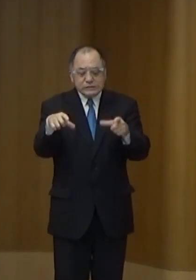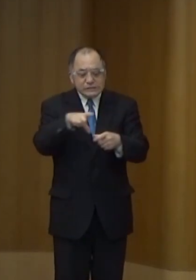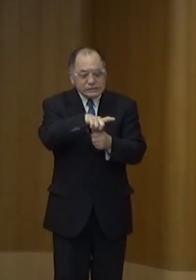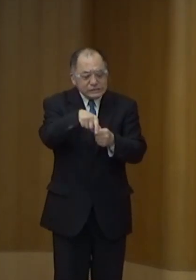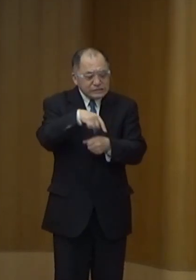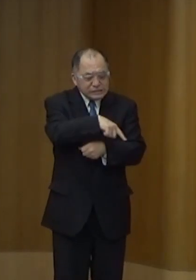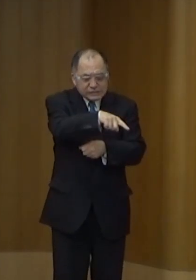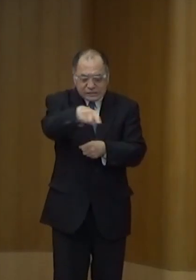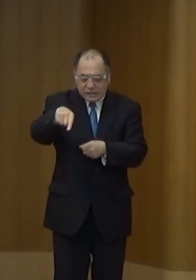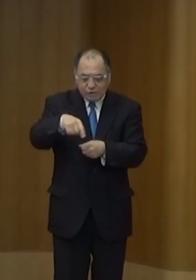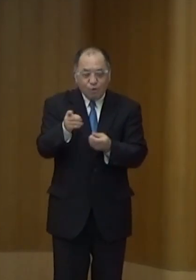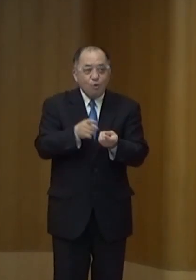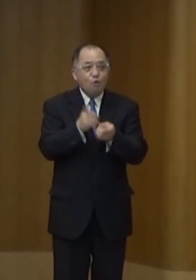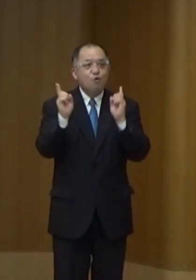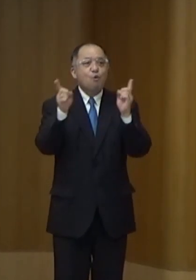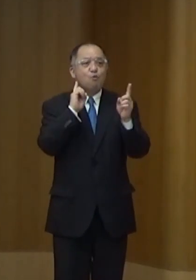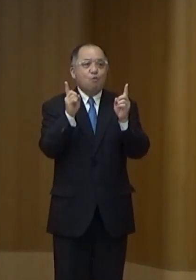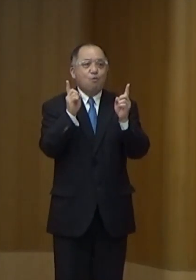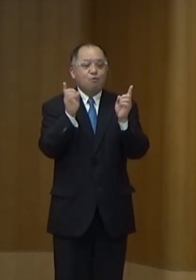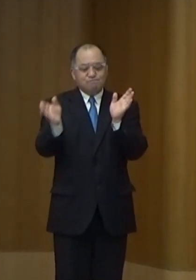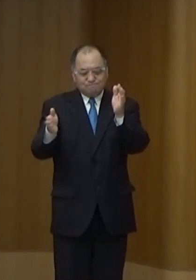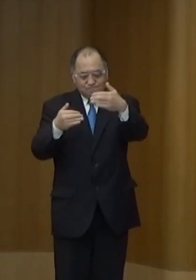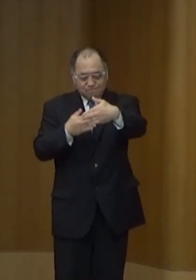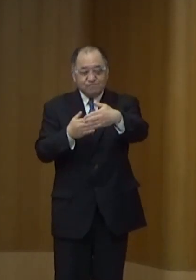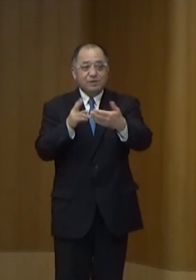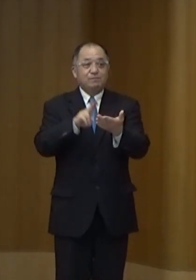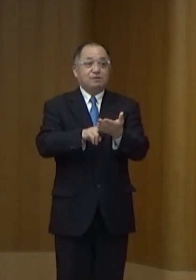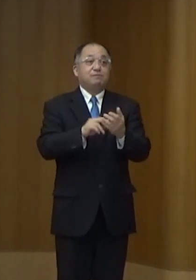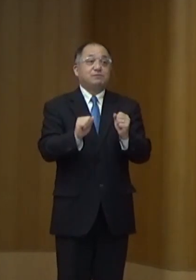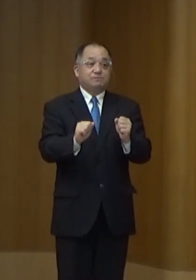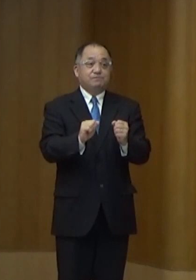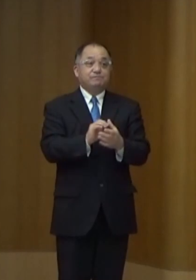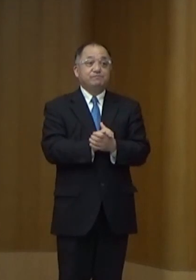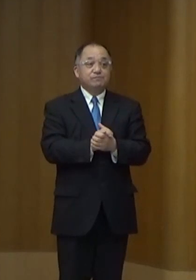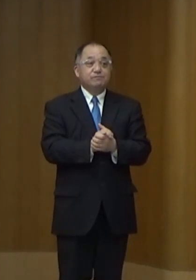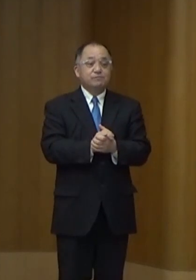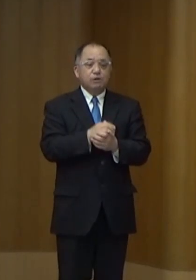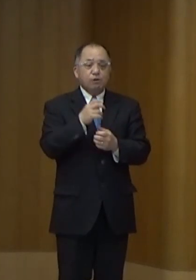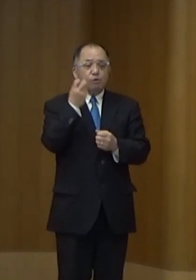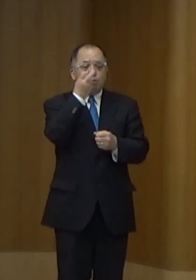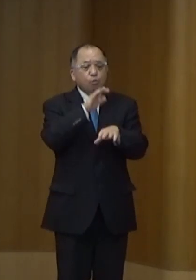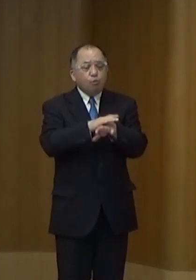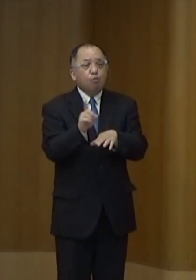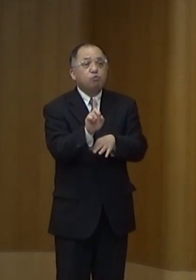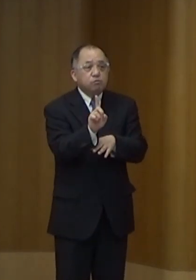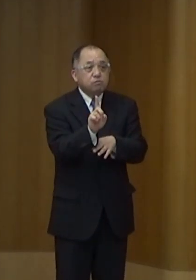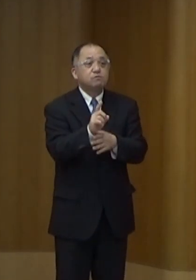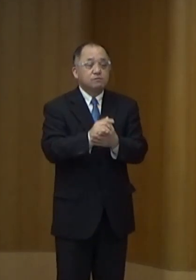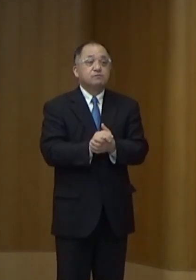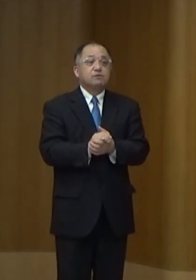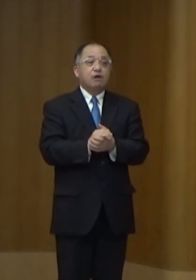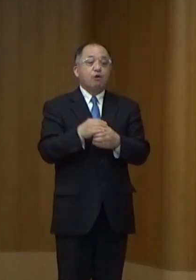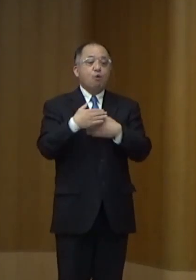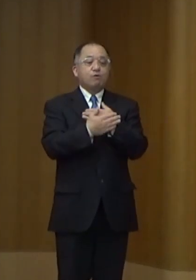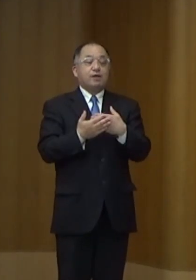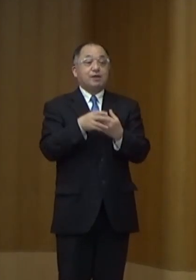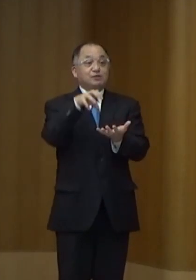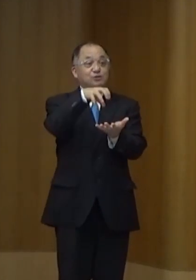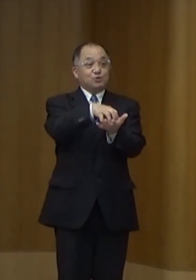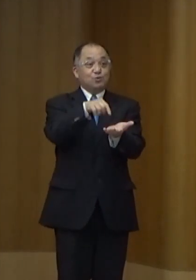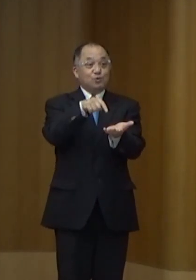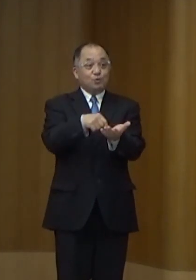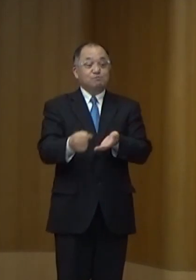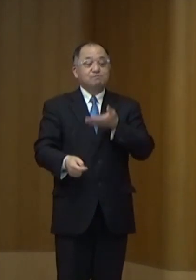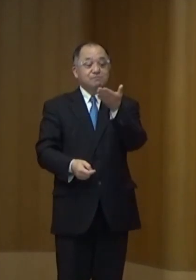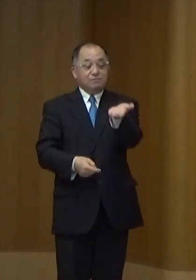ということで限定をさせていただきます。確認にあたってはどうやって確認するんだということですけれども、保険証などを ご